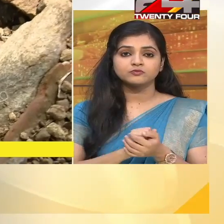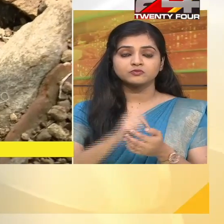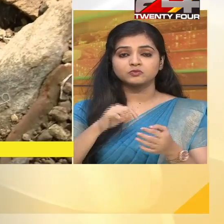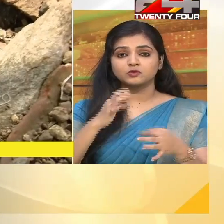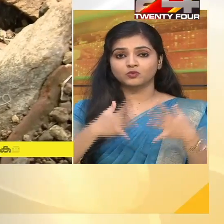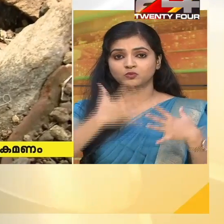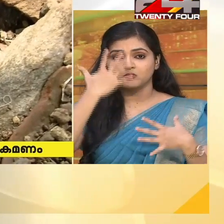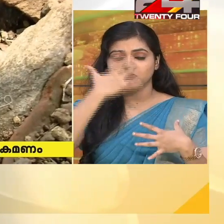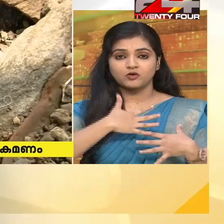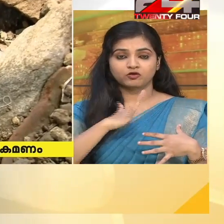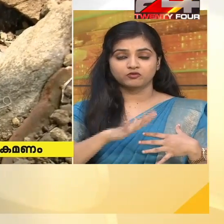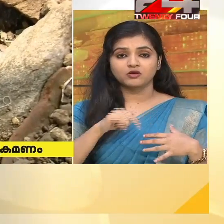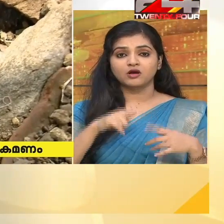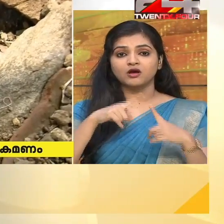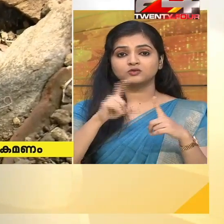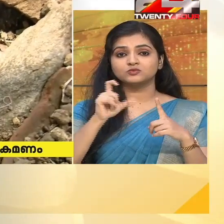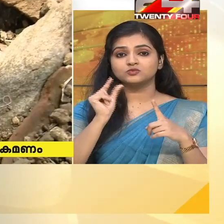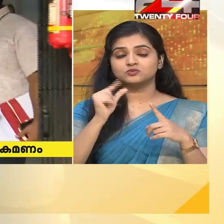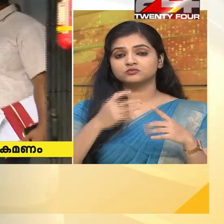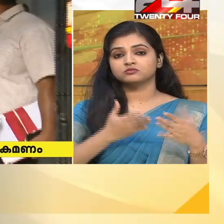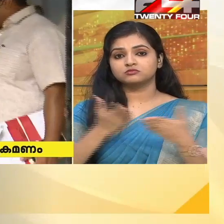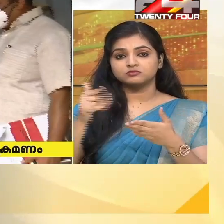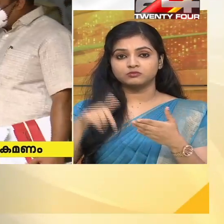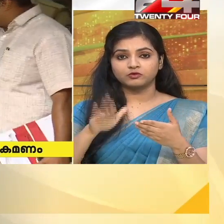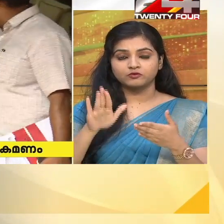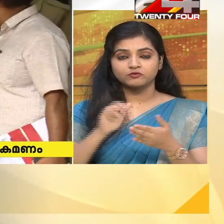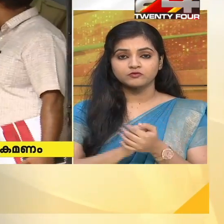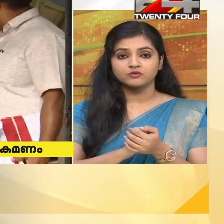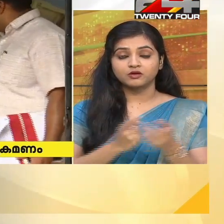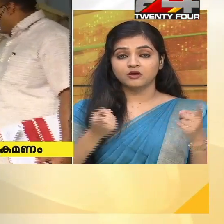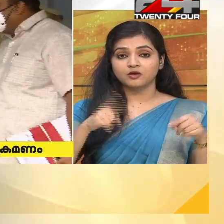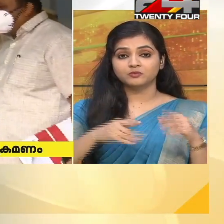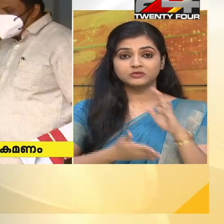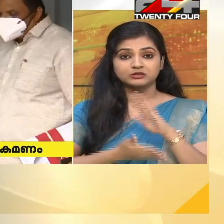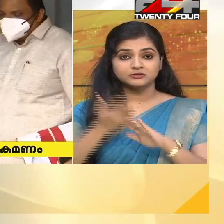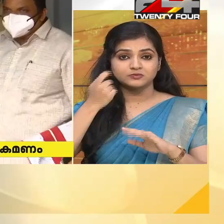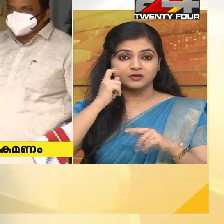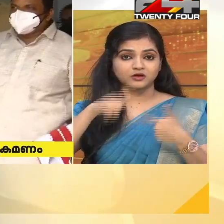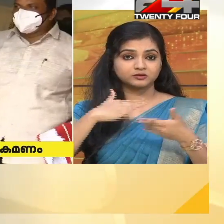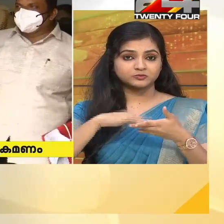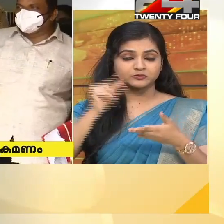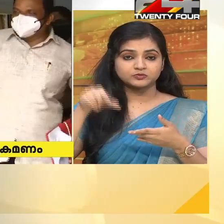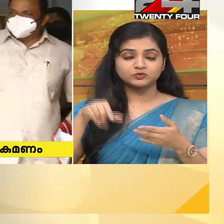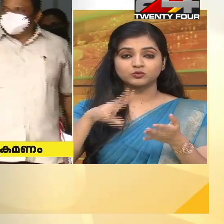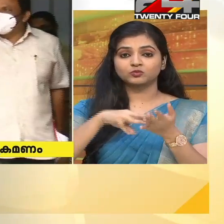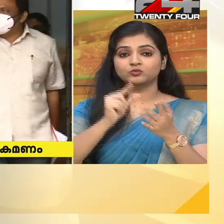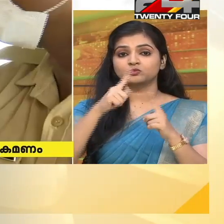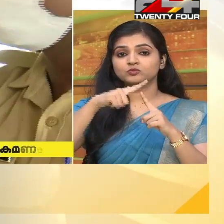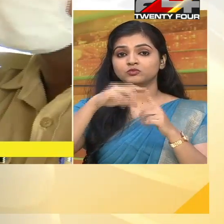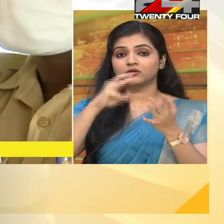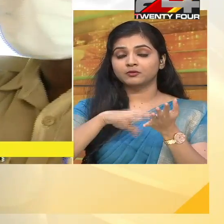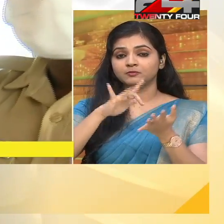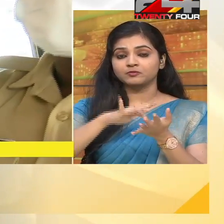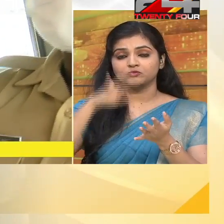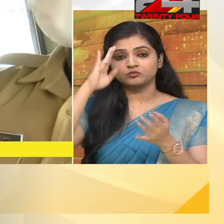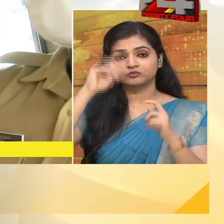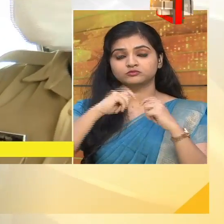നിലവിൽ പൊള്ളലേറ്റവർക്കുള്ള ICUവിലാണ്. സംഭവത്തിന് ശേഷം ഓടി രക്ഷപ്പെട്ട രാഹുലിനെ മുട്ടത്തുനിന്ന് പോലീസ് പിടികൂടി.